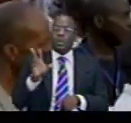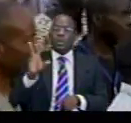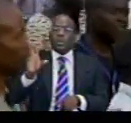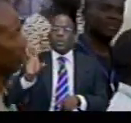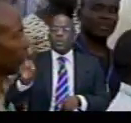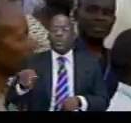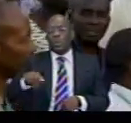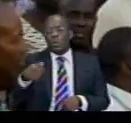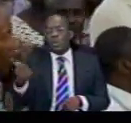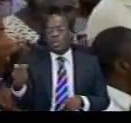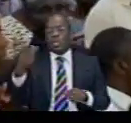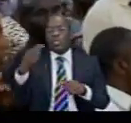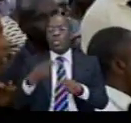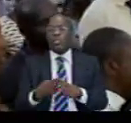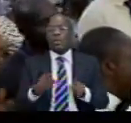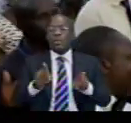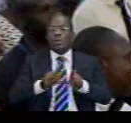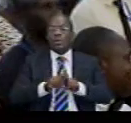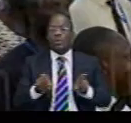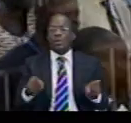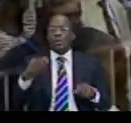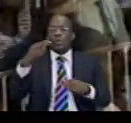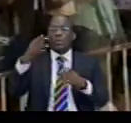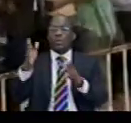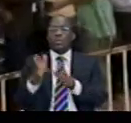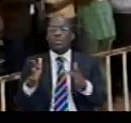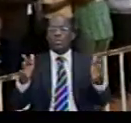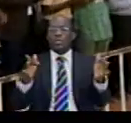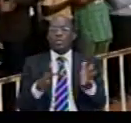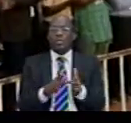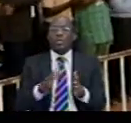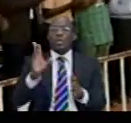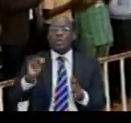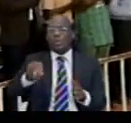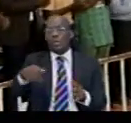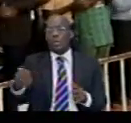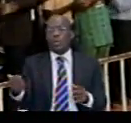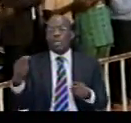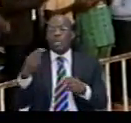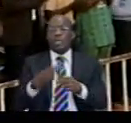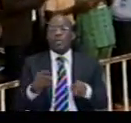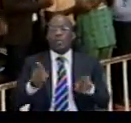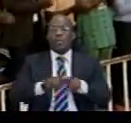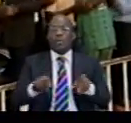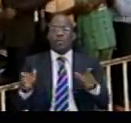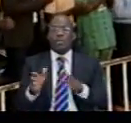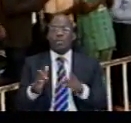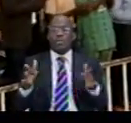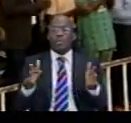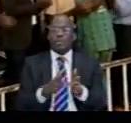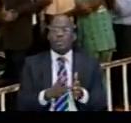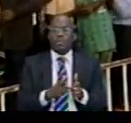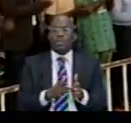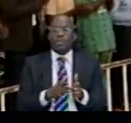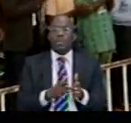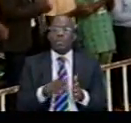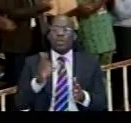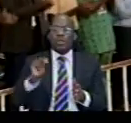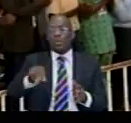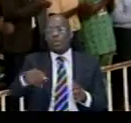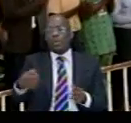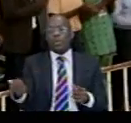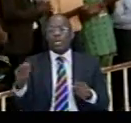Aucun autre nom que Jésus. Aucun autre nom que Jésus,